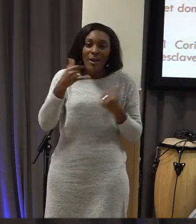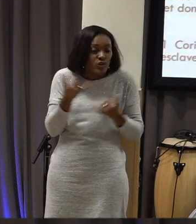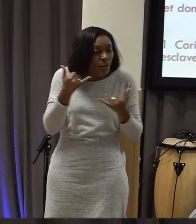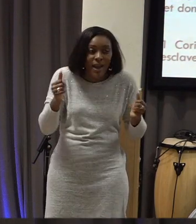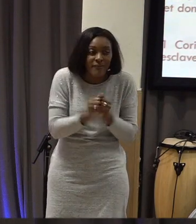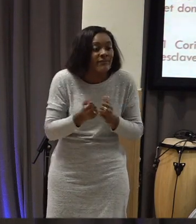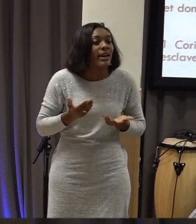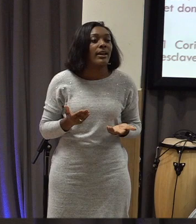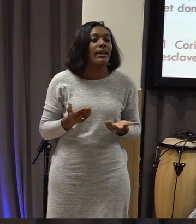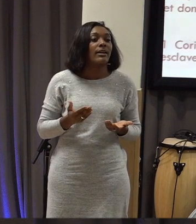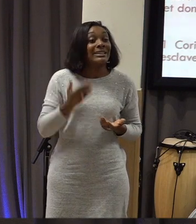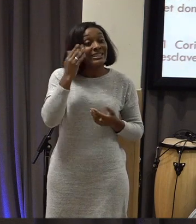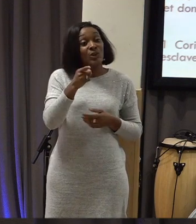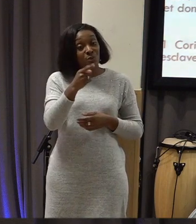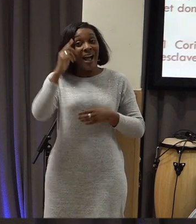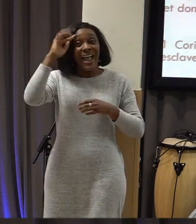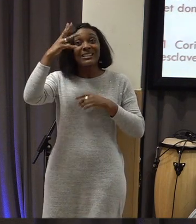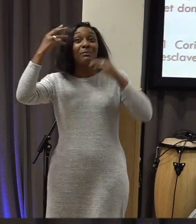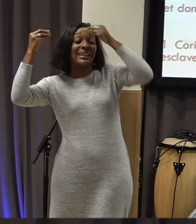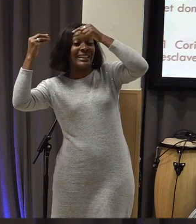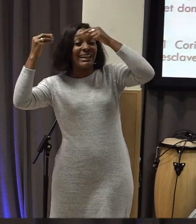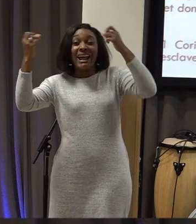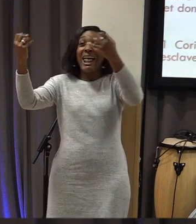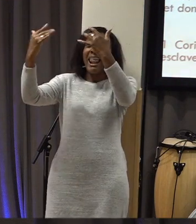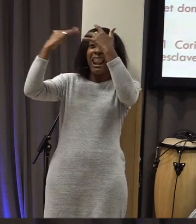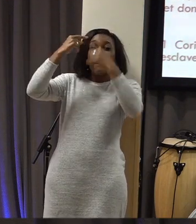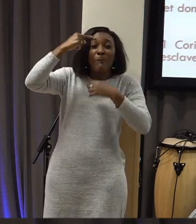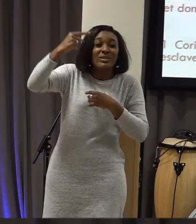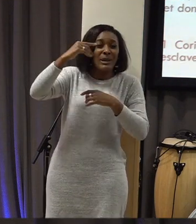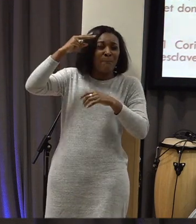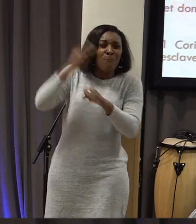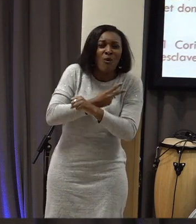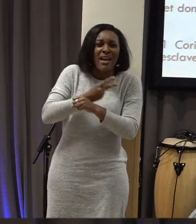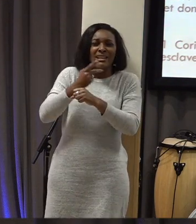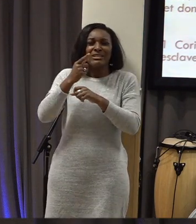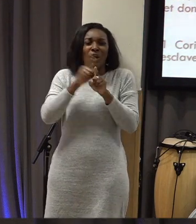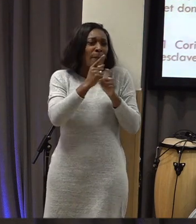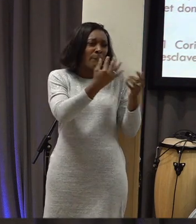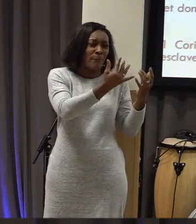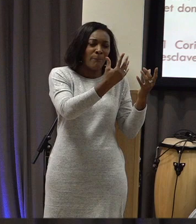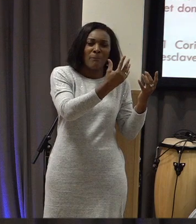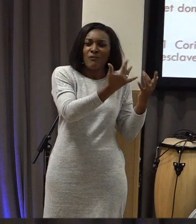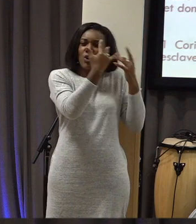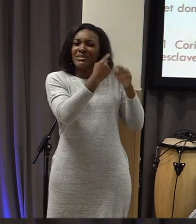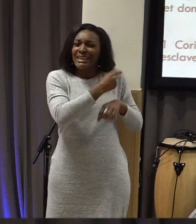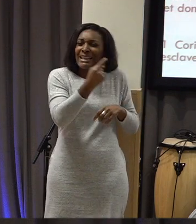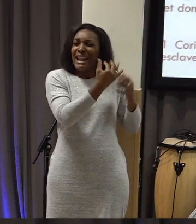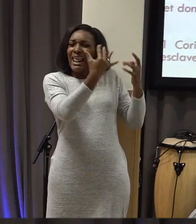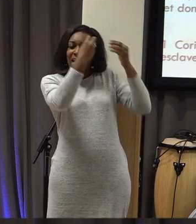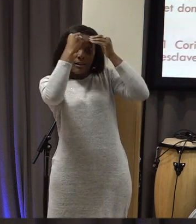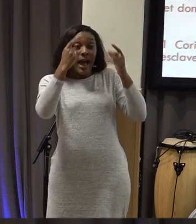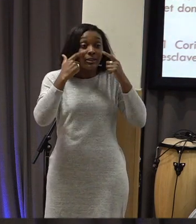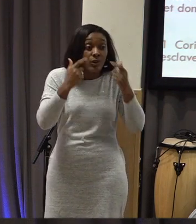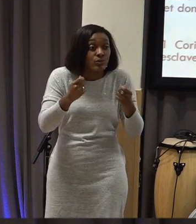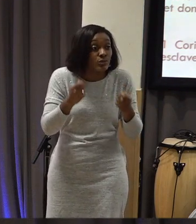Si tu as laissé ton esprit être envahi par des pensées non captives à l'obéissance de Christ, attention.